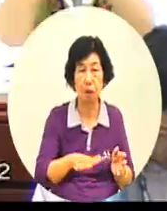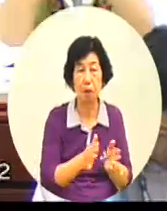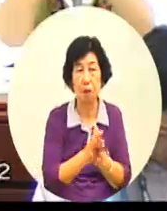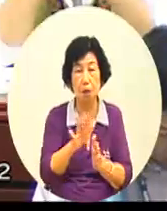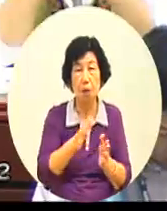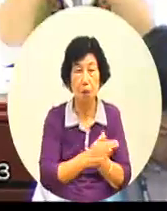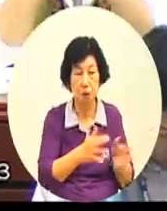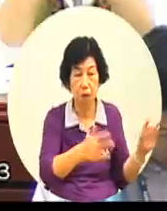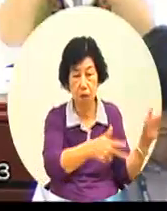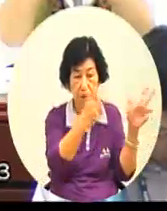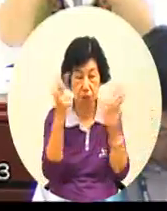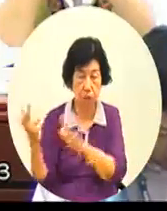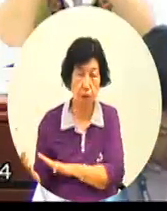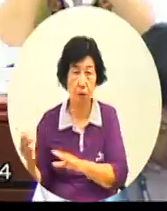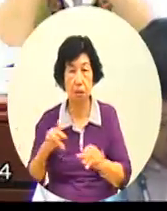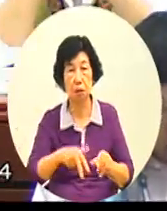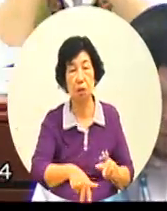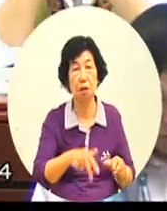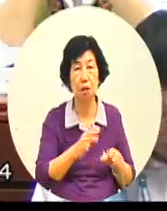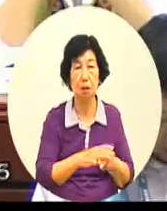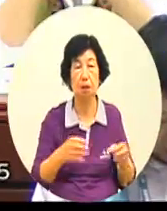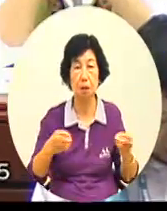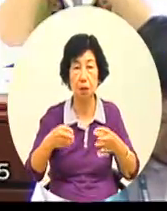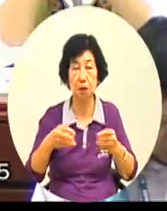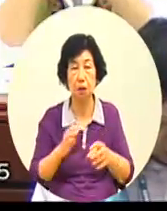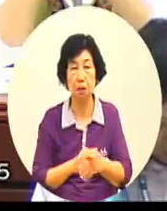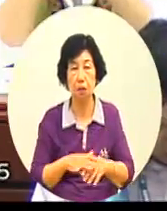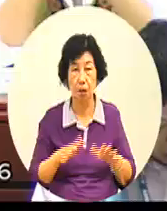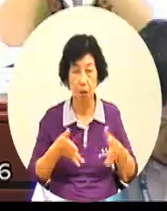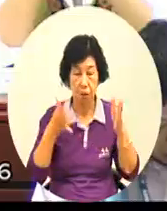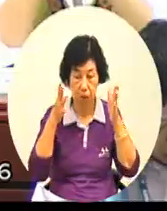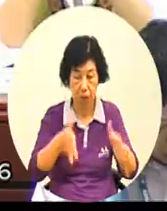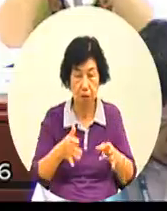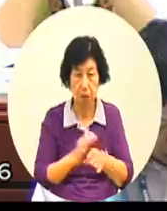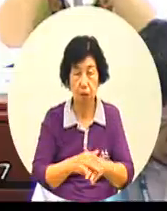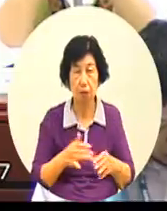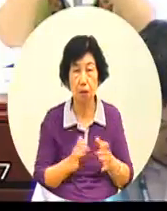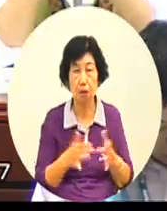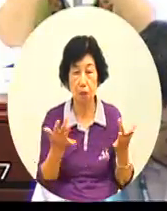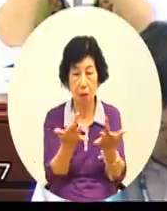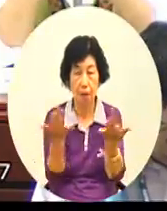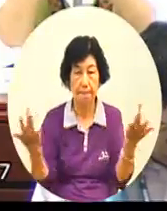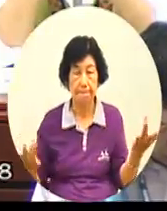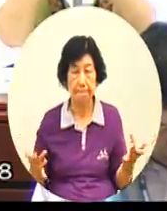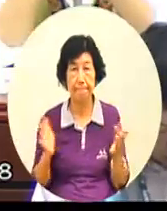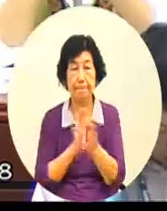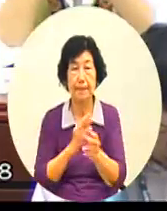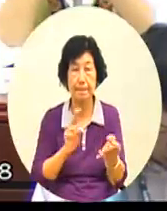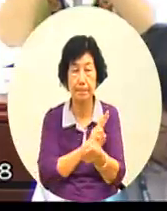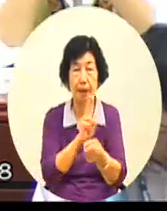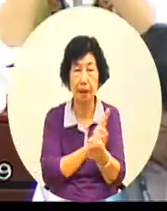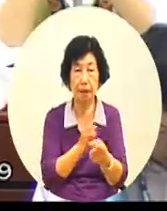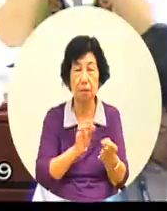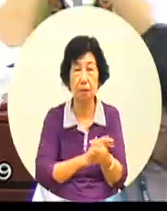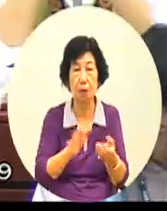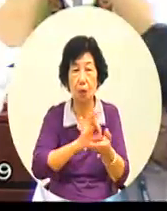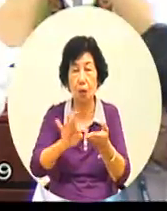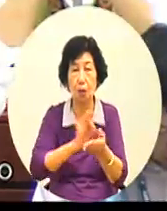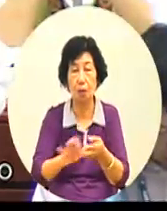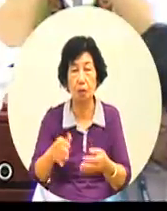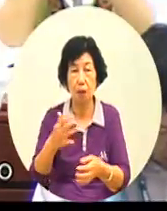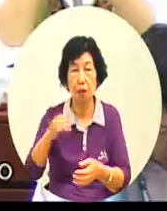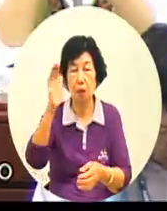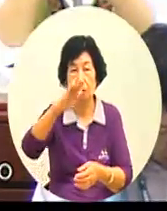心的这个茂林区，我们针对茂林区公所的预算105年，它的税出是